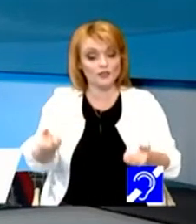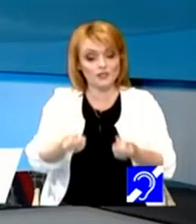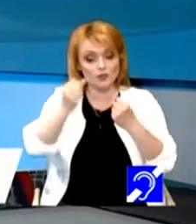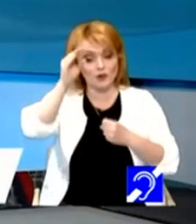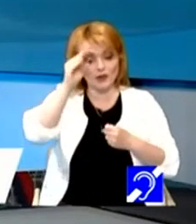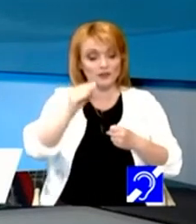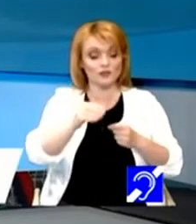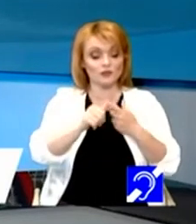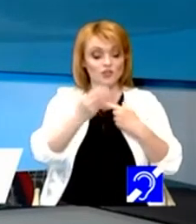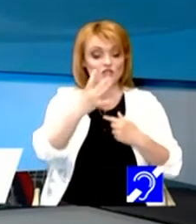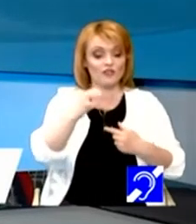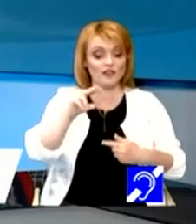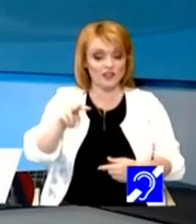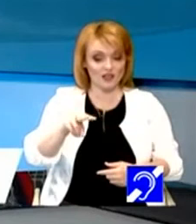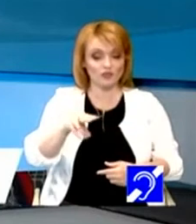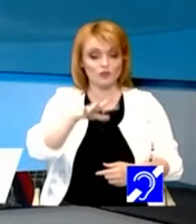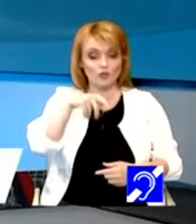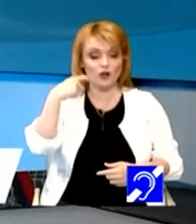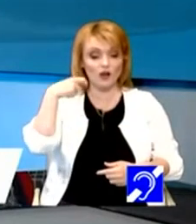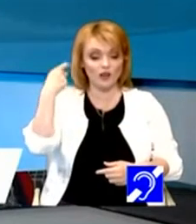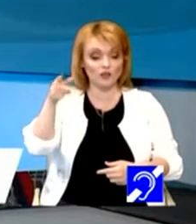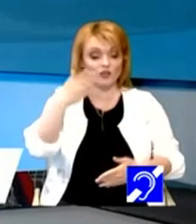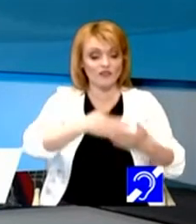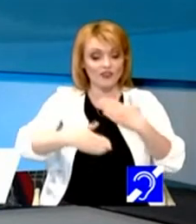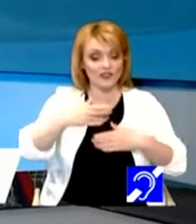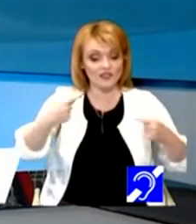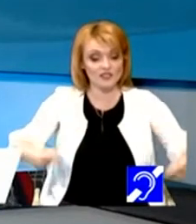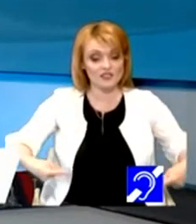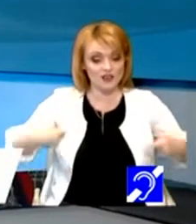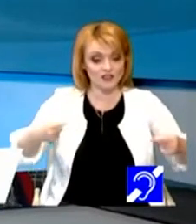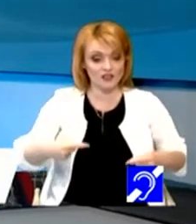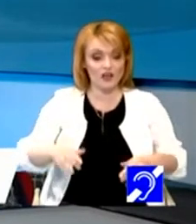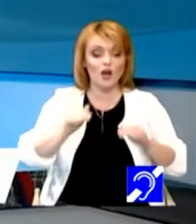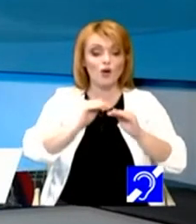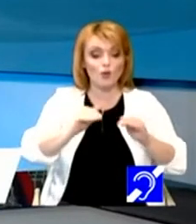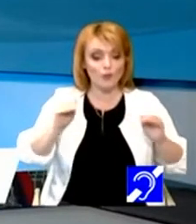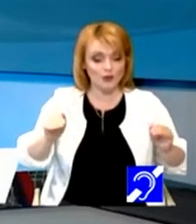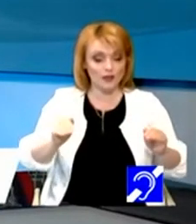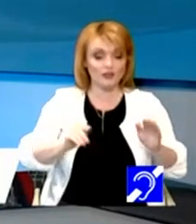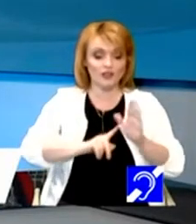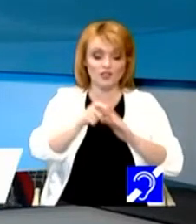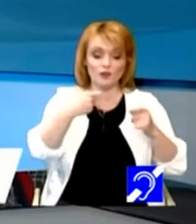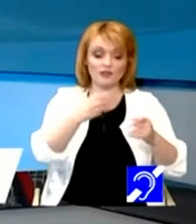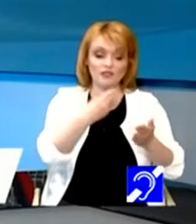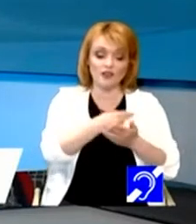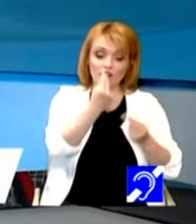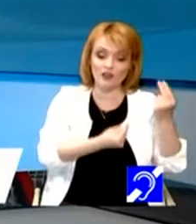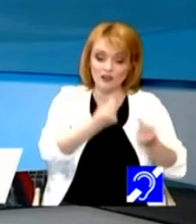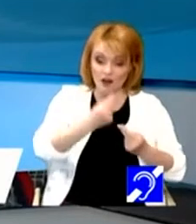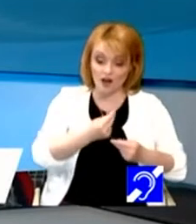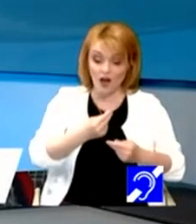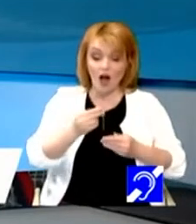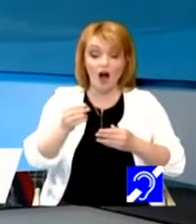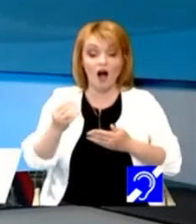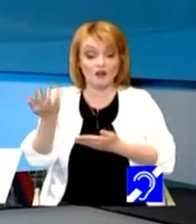Ștefănel, un copil imobilizat de ani buni în scaunul cu rotile. Elevii și-au scos la vânzare jucăriile, iar banii adunați